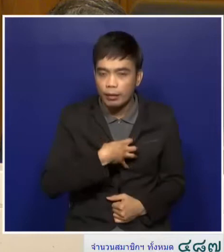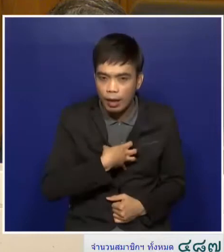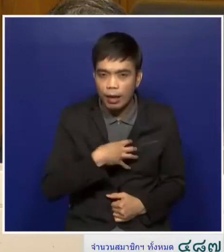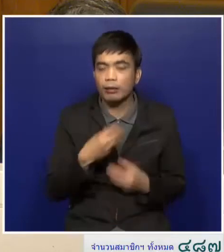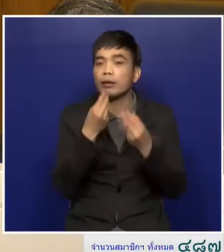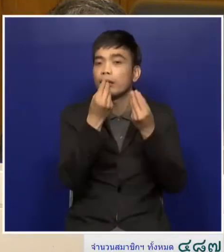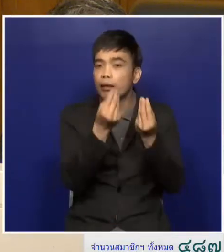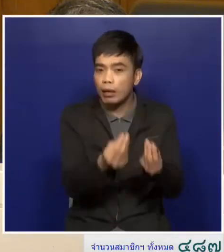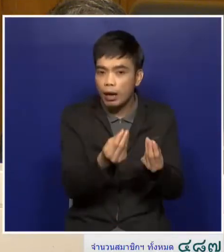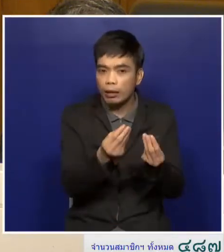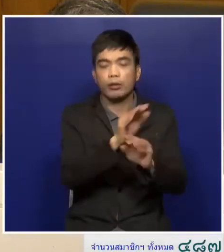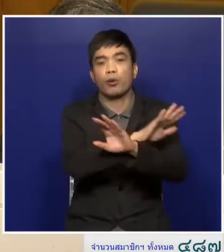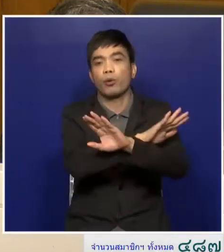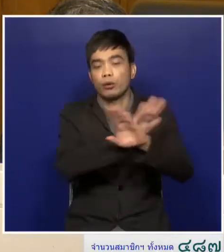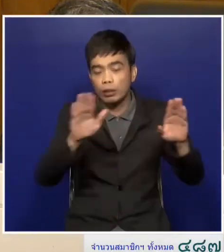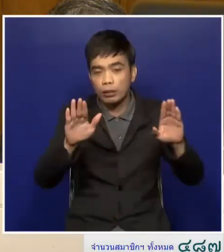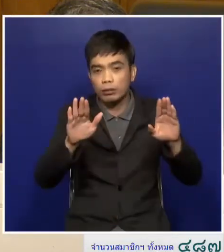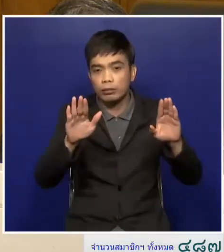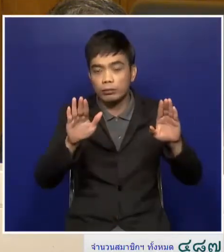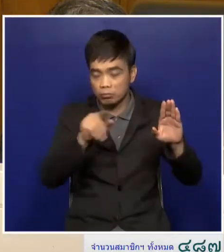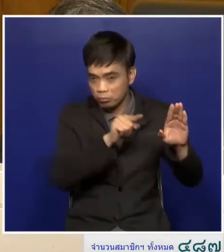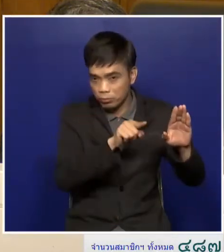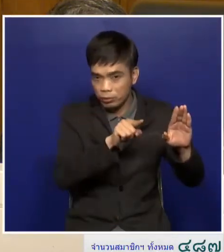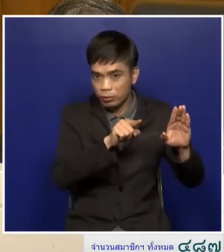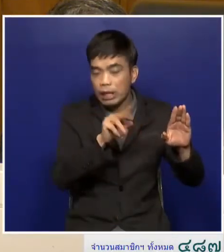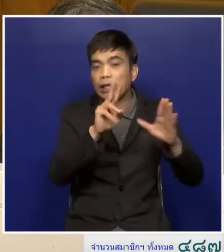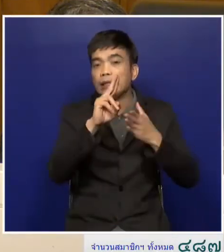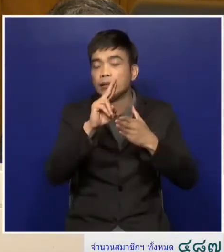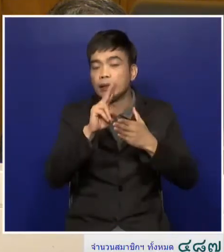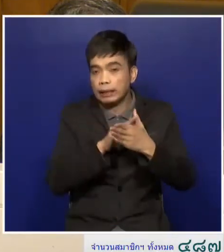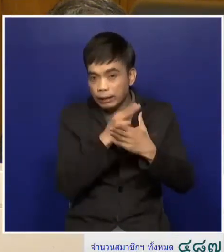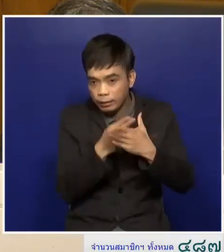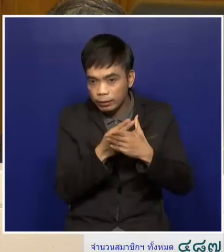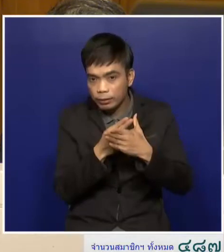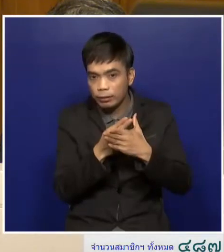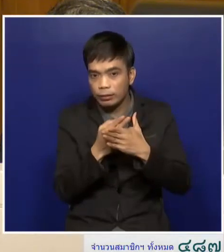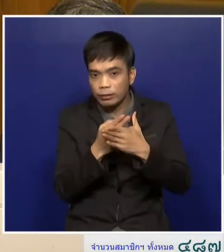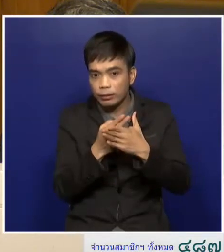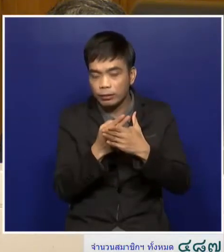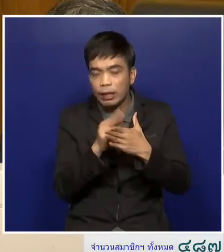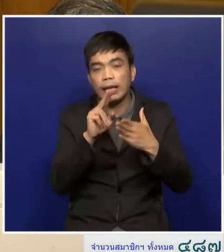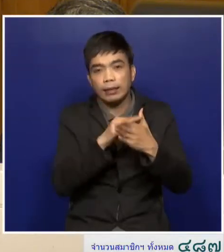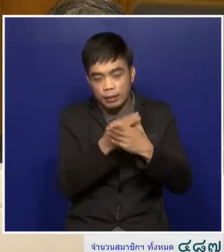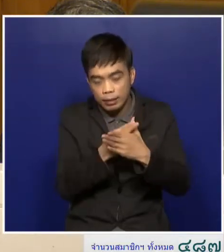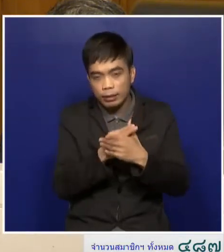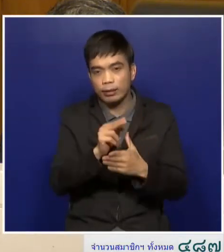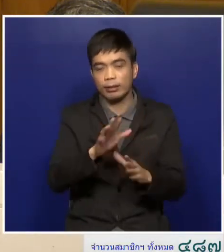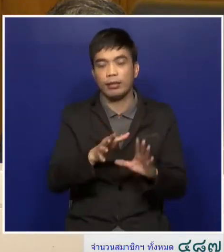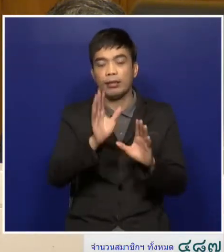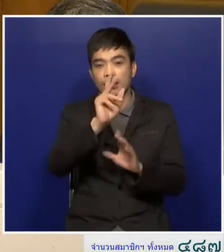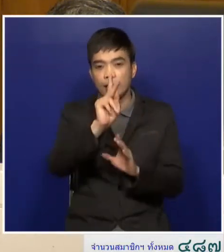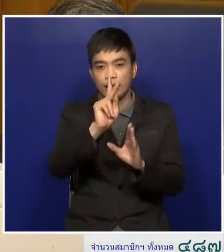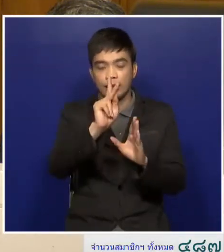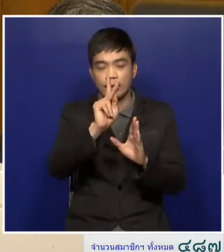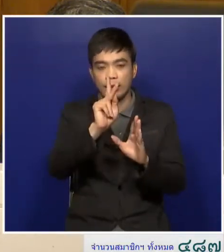ยกเลิกหรือ ใช้คำว่า เอากัญชากัญชง กระท่อมออกจาก